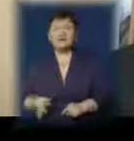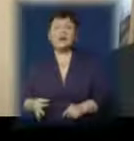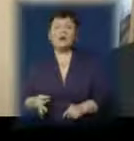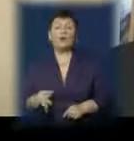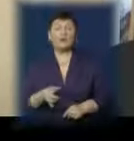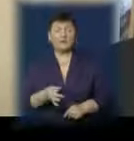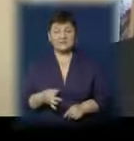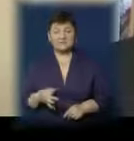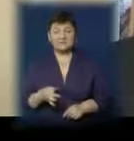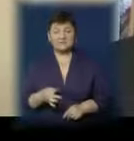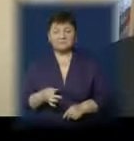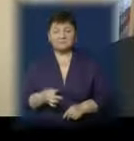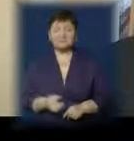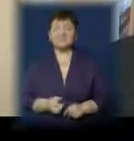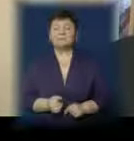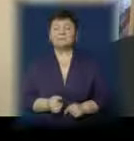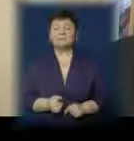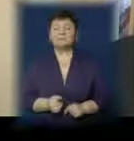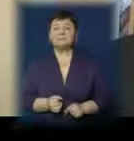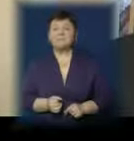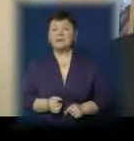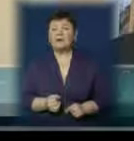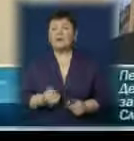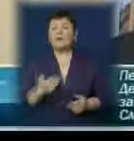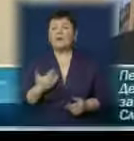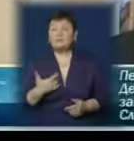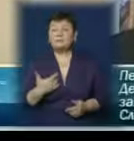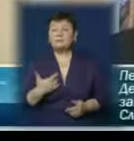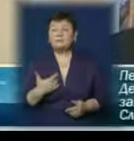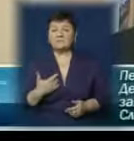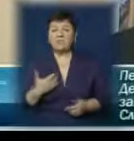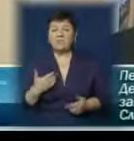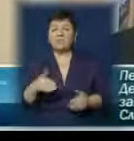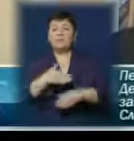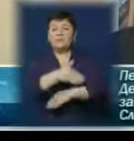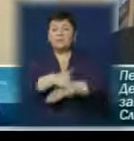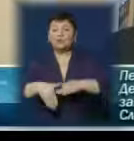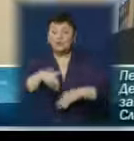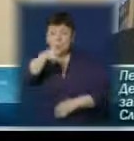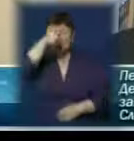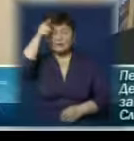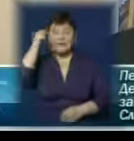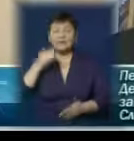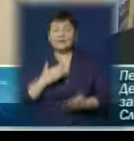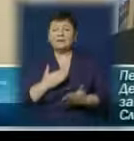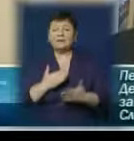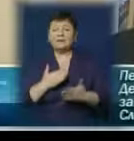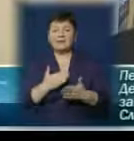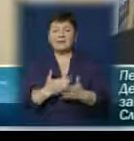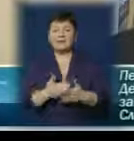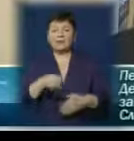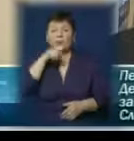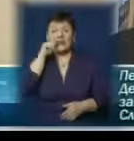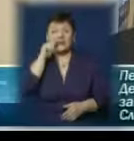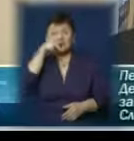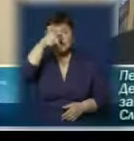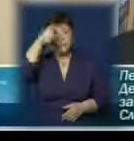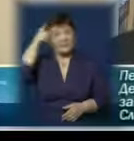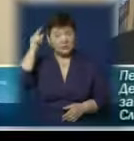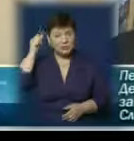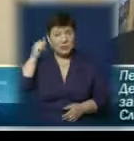своєю локалітою, своєю близькістю. Оскільки Закарпатська область межує зі Словаччиною, вона є мостом між Україною та